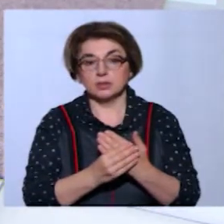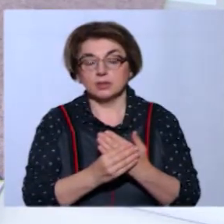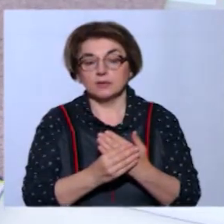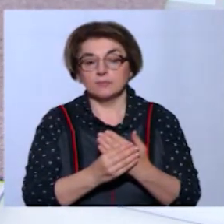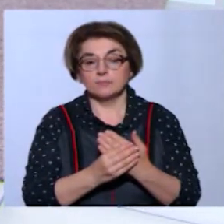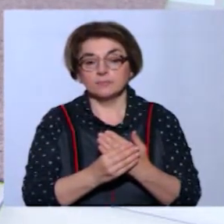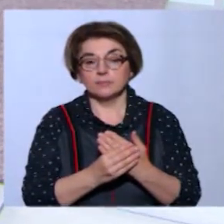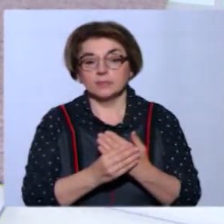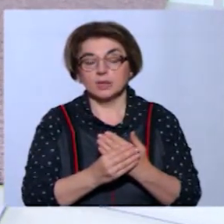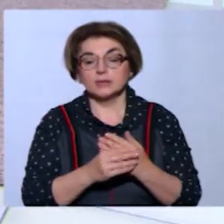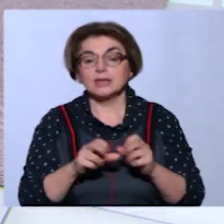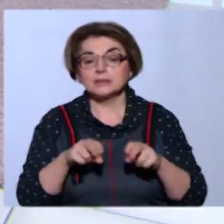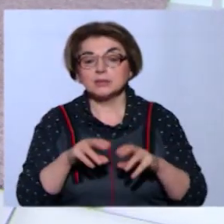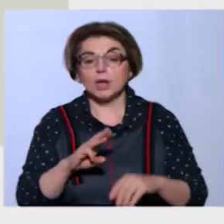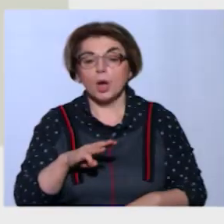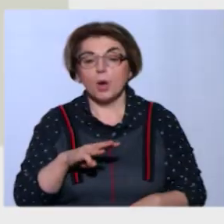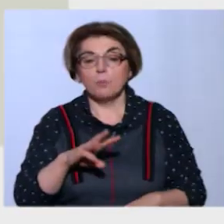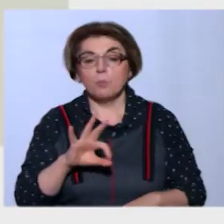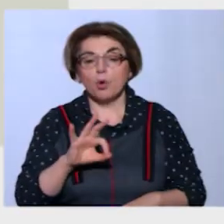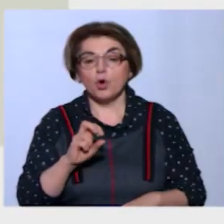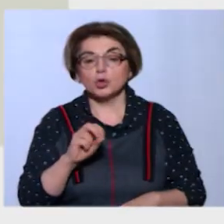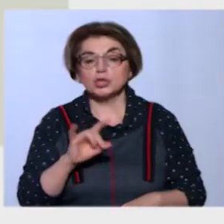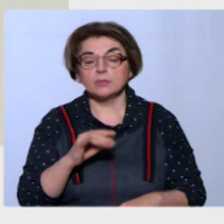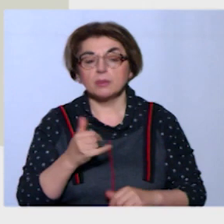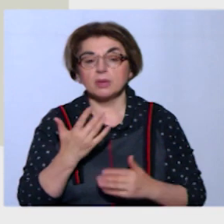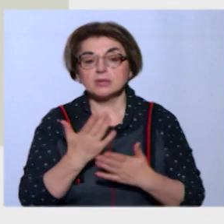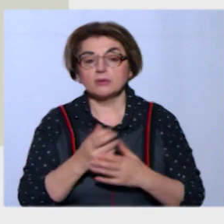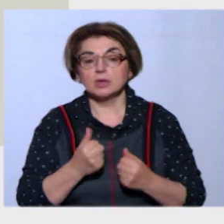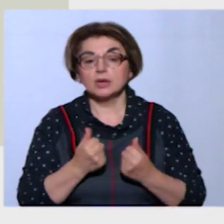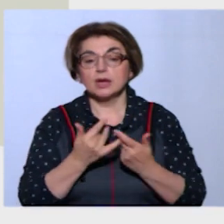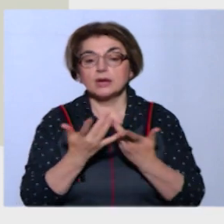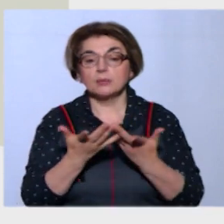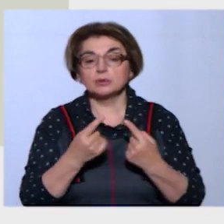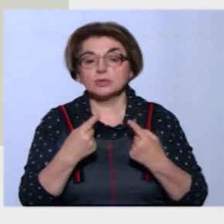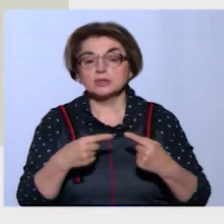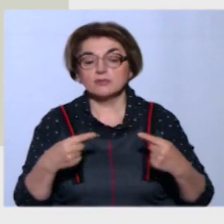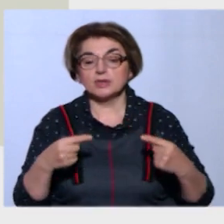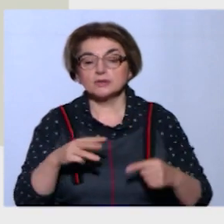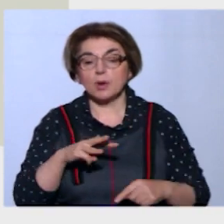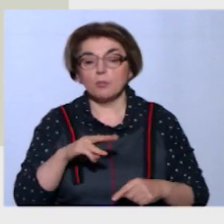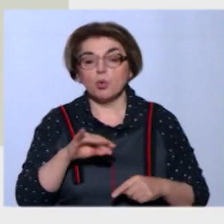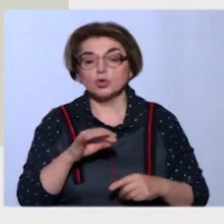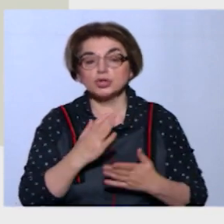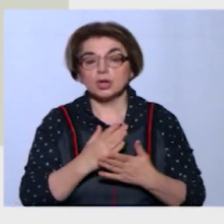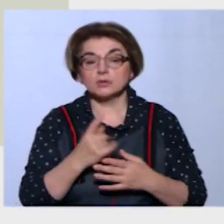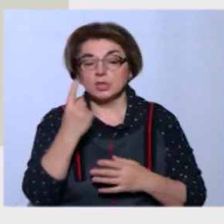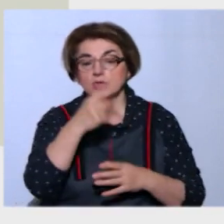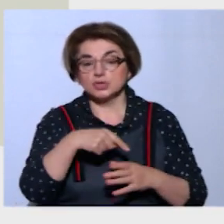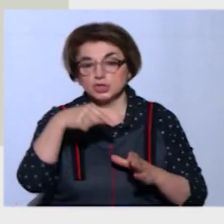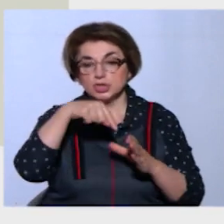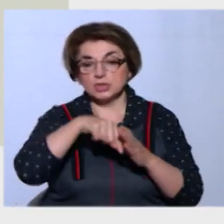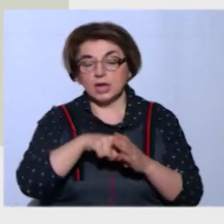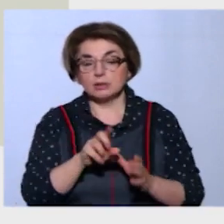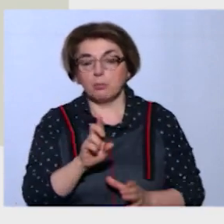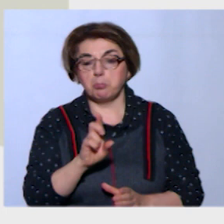სხეულისაგან და მორჩებისაგან. ხედავთ, მას აქვს რამდენიმე სხვადასხვანაირი მორჩი. სხეულში მდებარეობს ბირთვი,